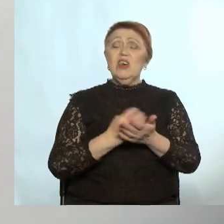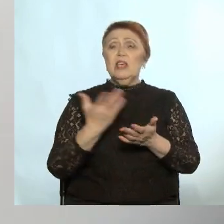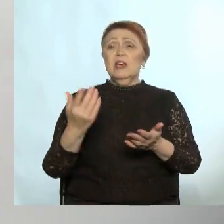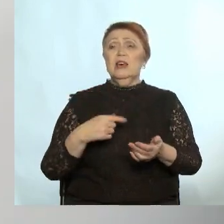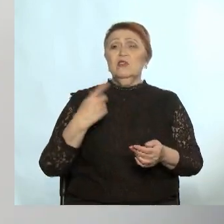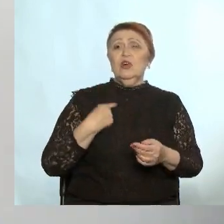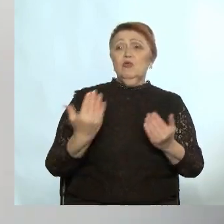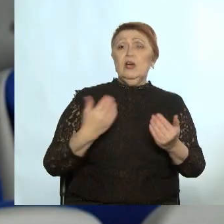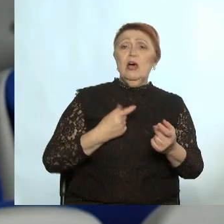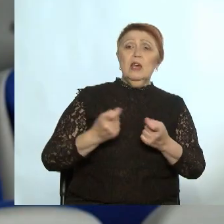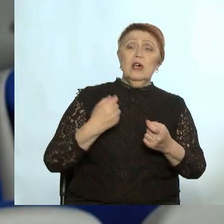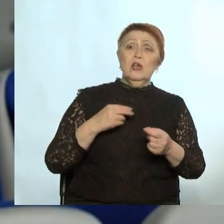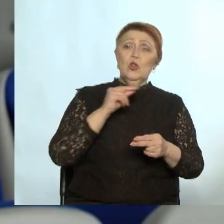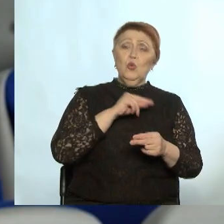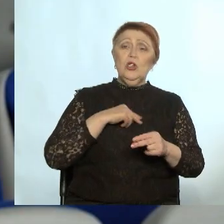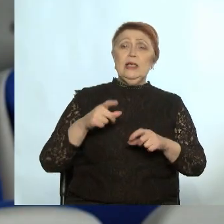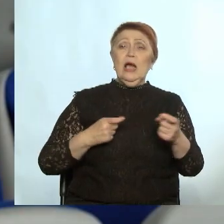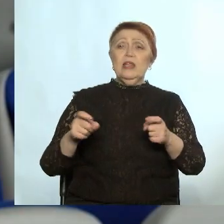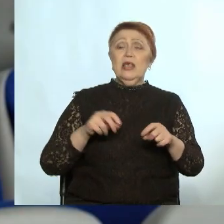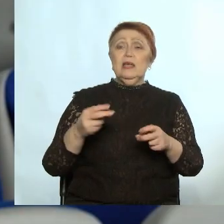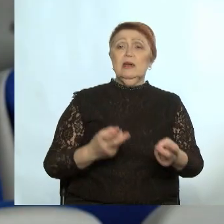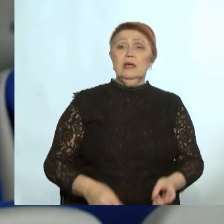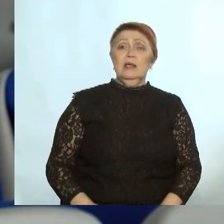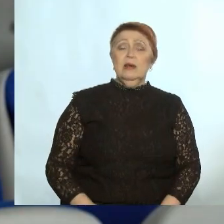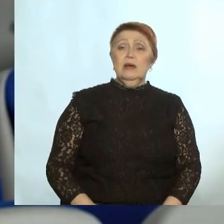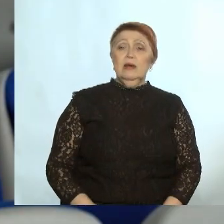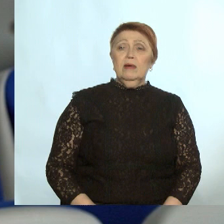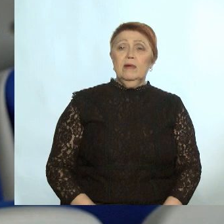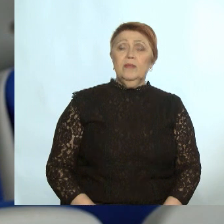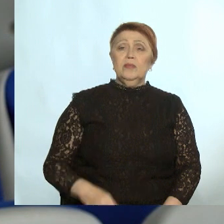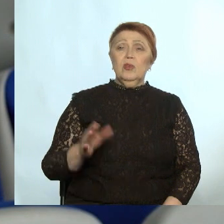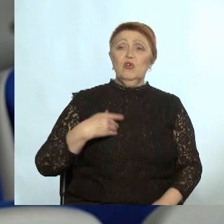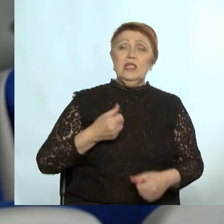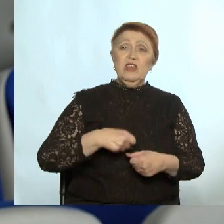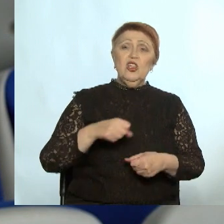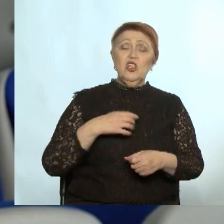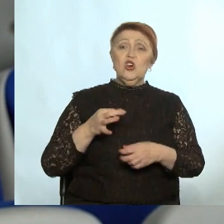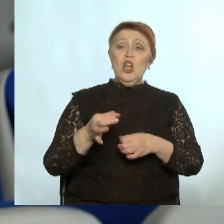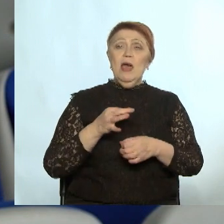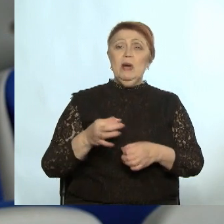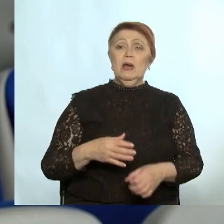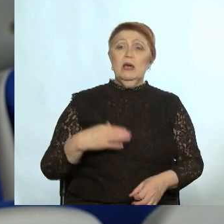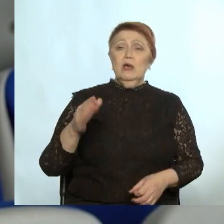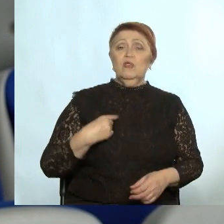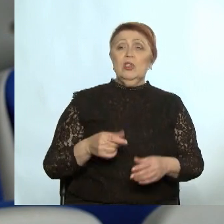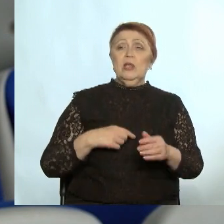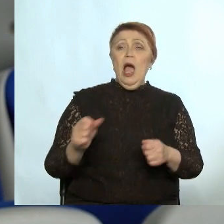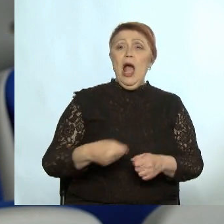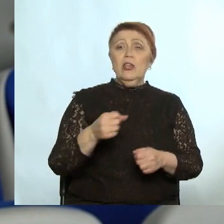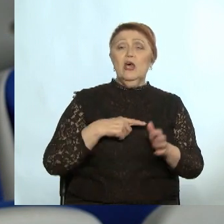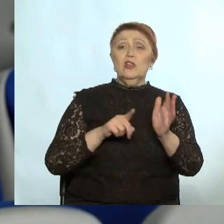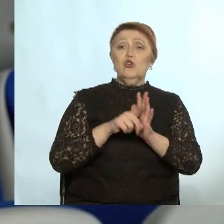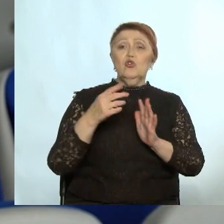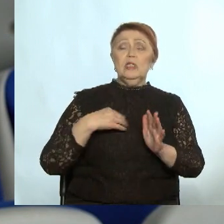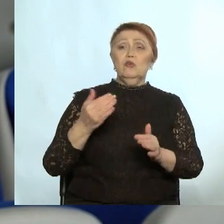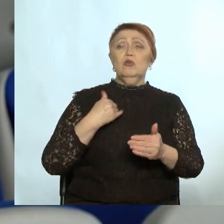научили кататься, где-то там прием-передача шайбы, там, не знаю, значит, ведение шайбы и так далее. Сейчас хоккей начнется чуть попозже. Еще у них силовая